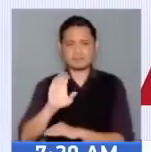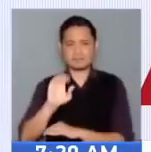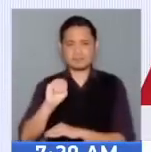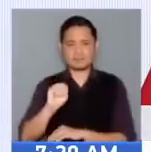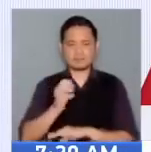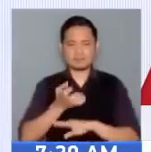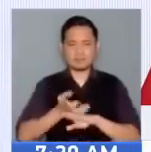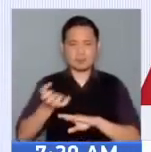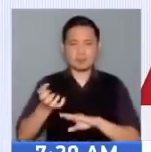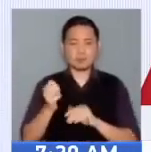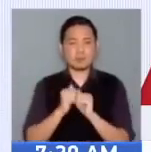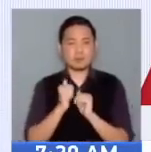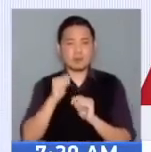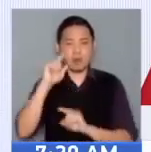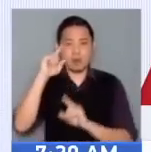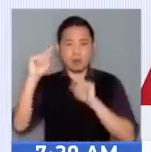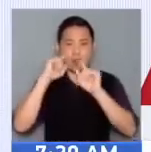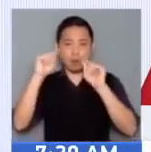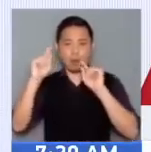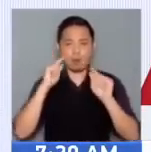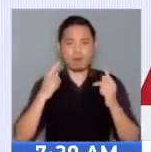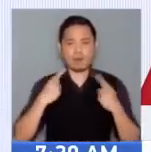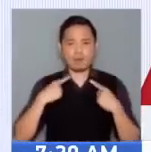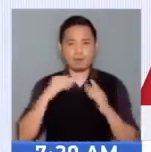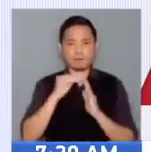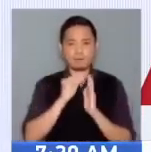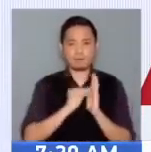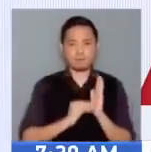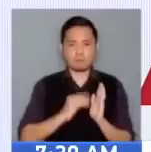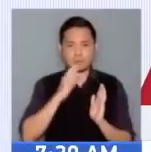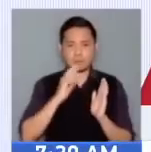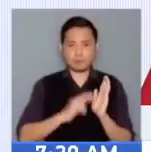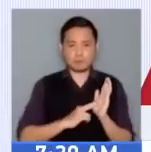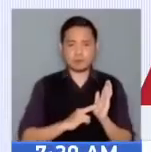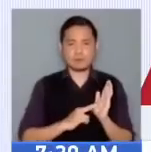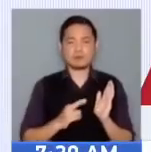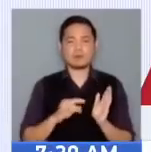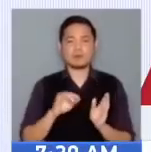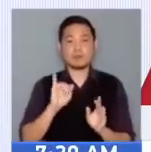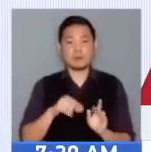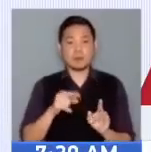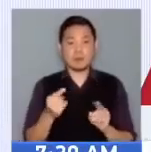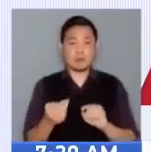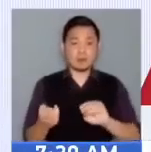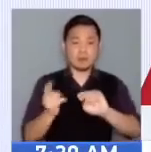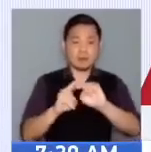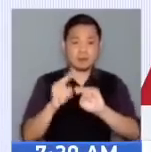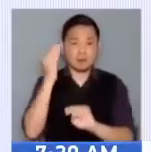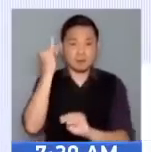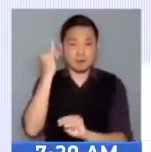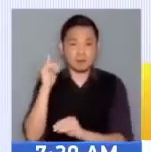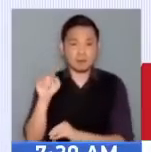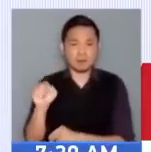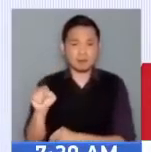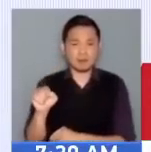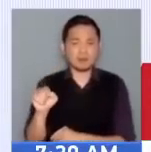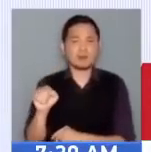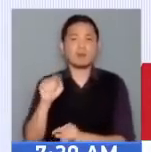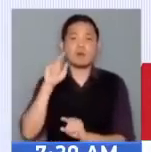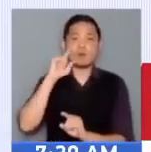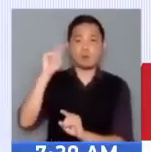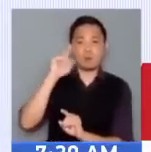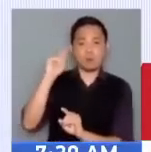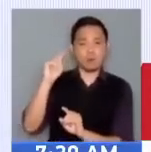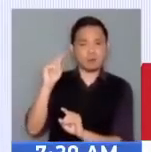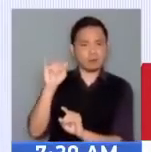no? Isang probability kung bakit tumaas po tayo ay dahil yung mga tao ngayon ay kusa nang nagre-report sa atin. So this time